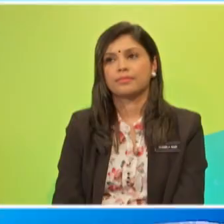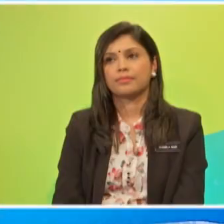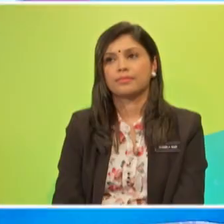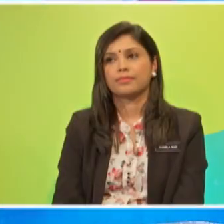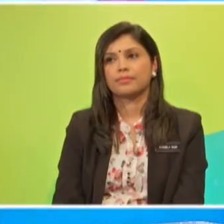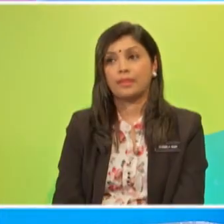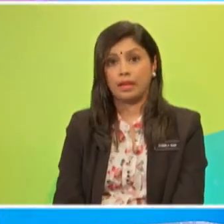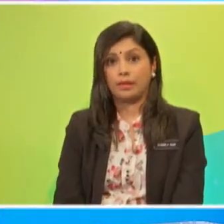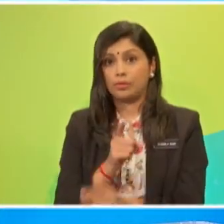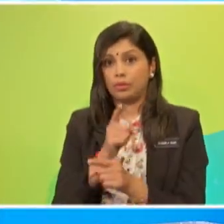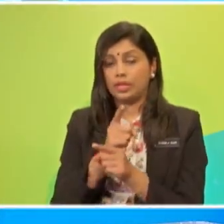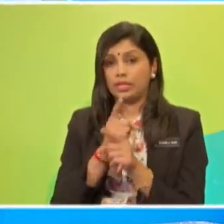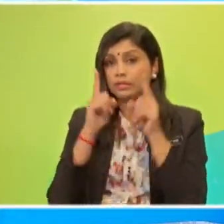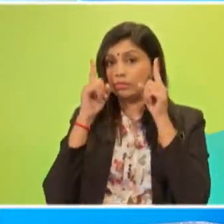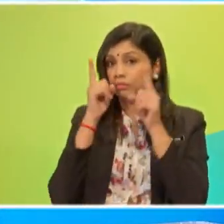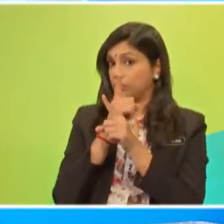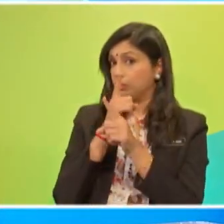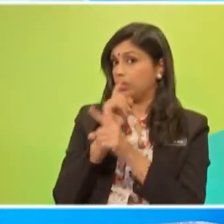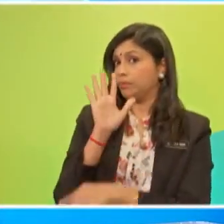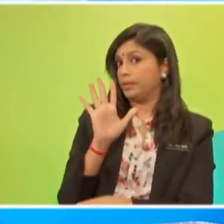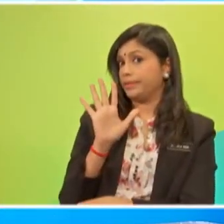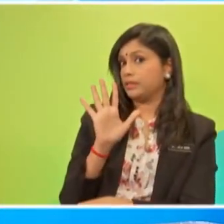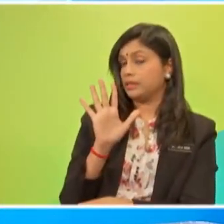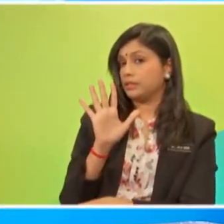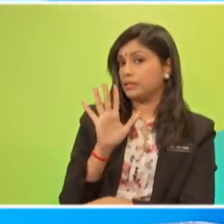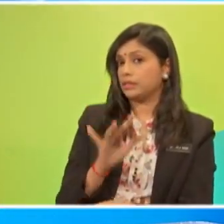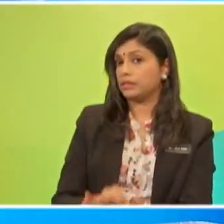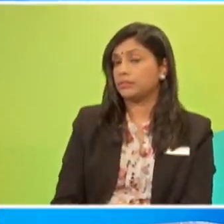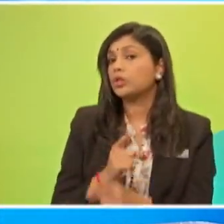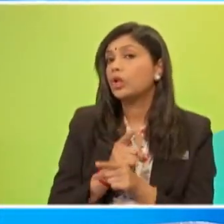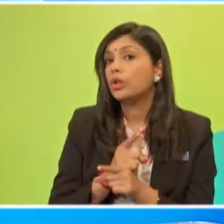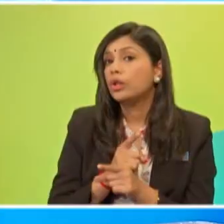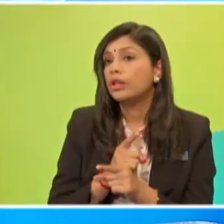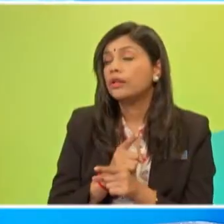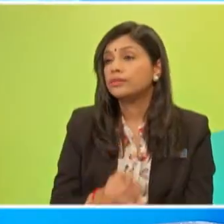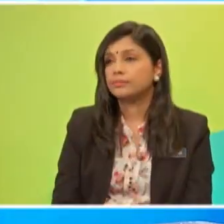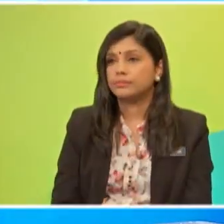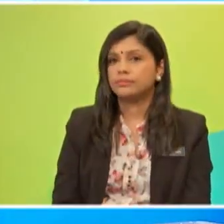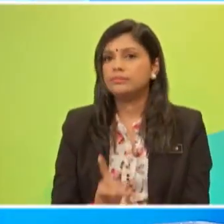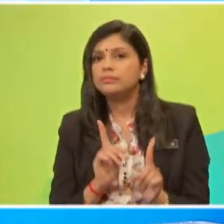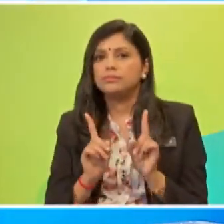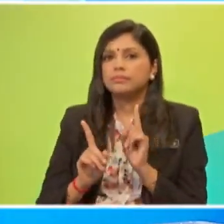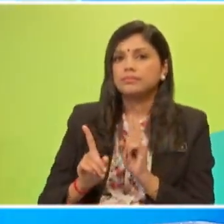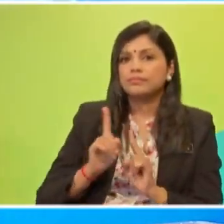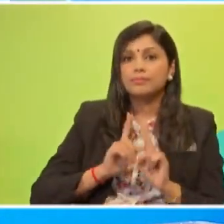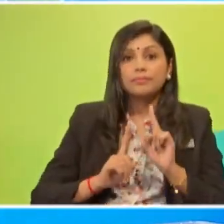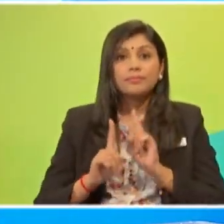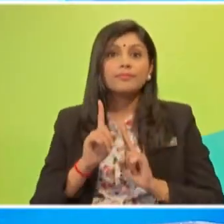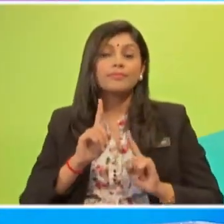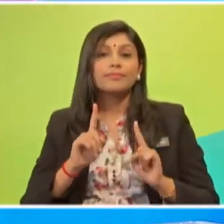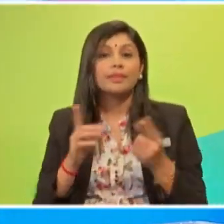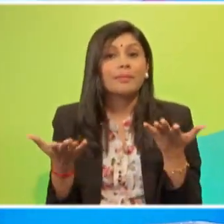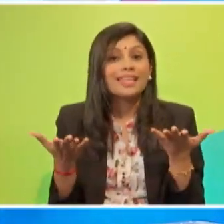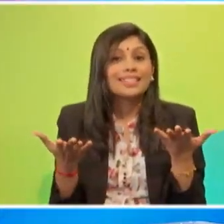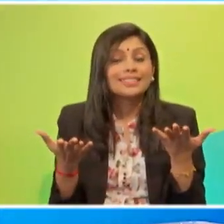Yang ini ke, cikgu? Betul tak tu? Murid-murid rumah, betul tak itu nombor lima? Ataupun betul. Saya rasa yang inilah, cikgu. Lima?